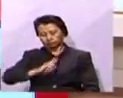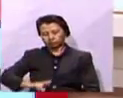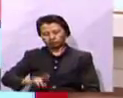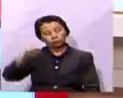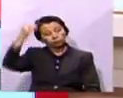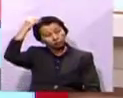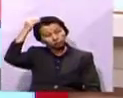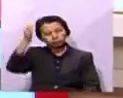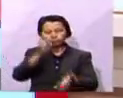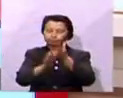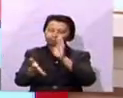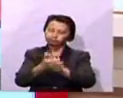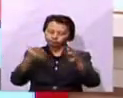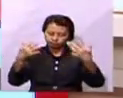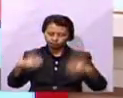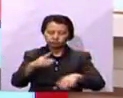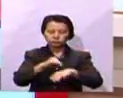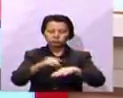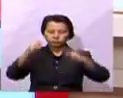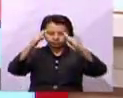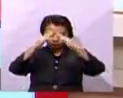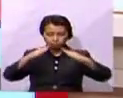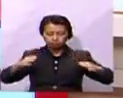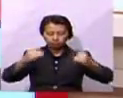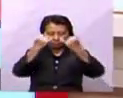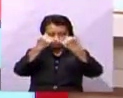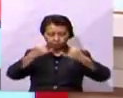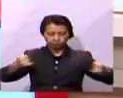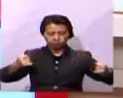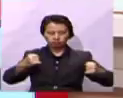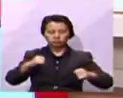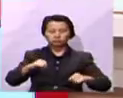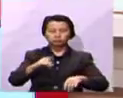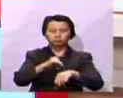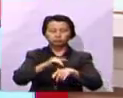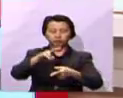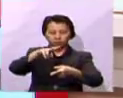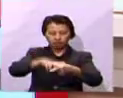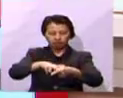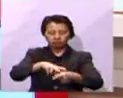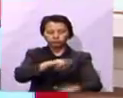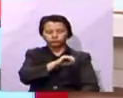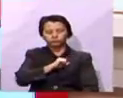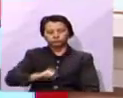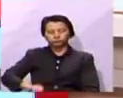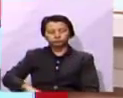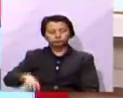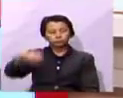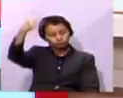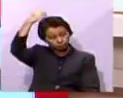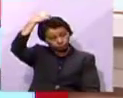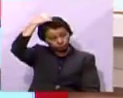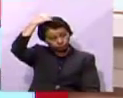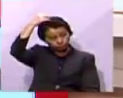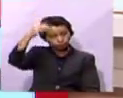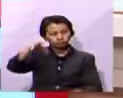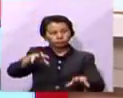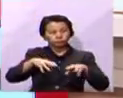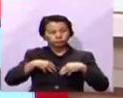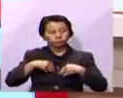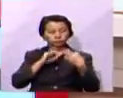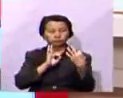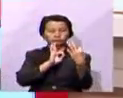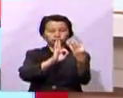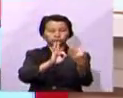Selangor selamat disempurnakan di Balai Rong Seri Istana Alam Shah Kelang. Sultan Selangor Sultan Sharafuddin Idris Shah berkenan menerima